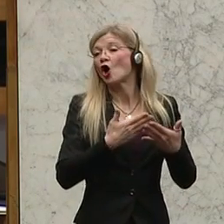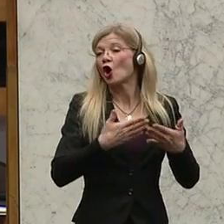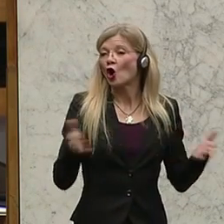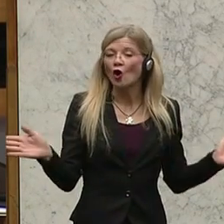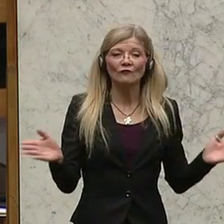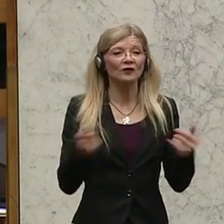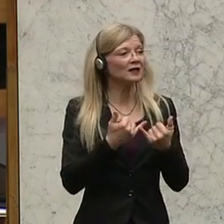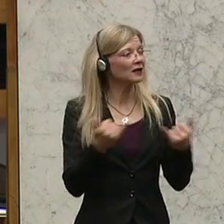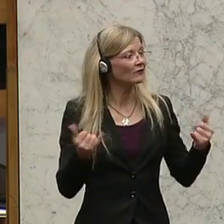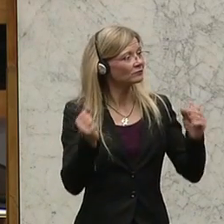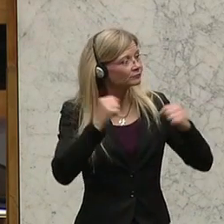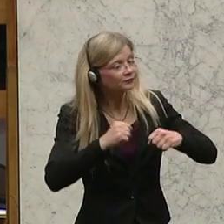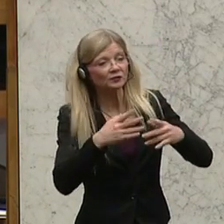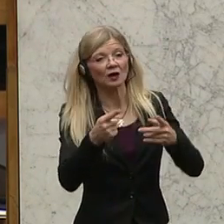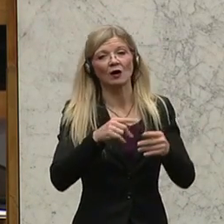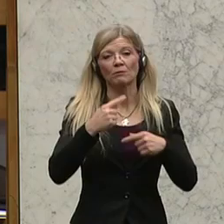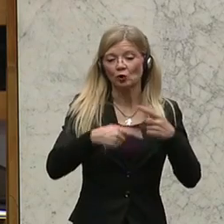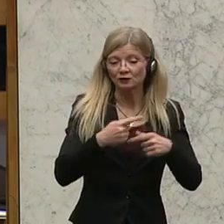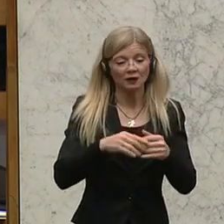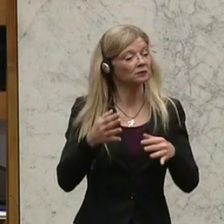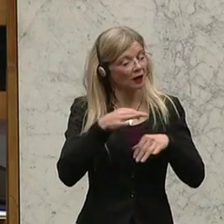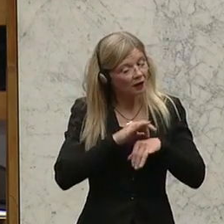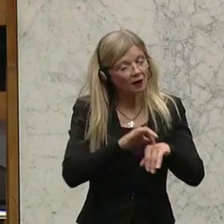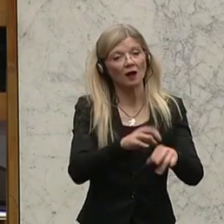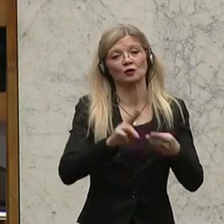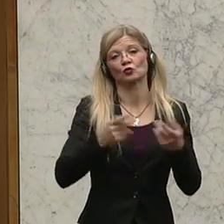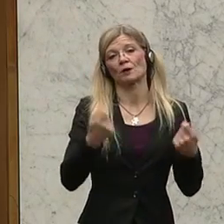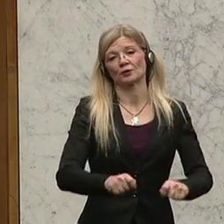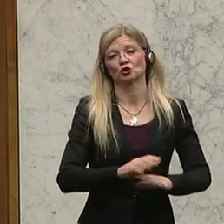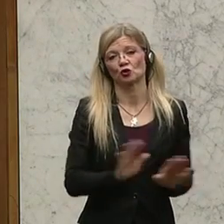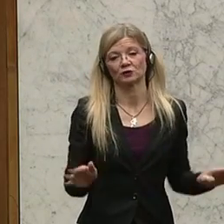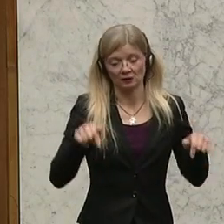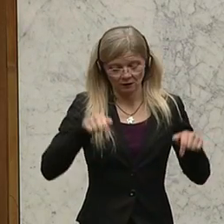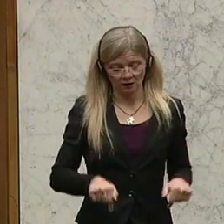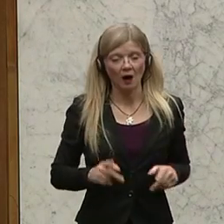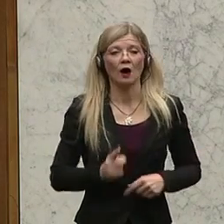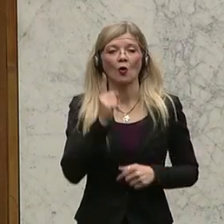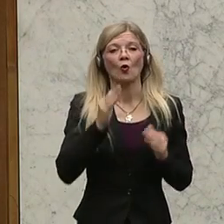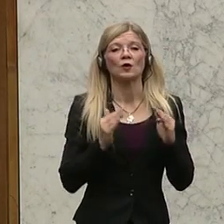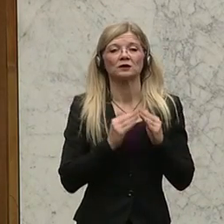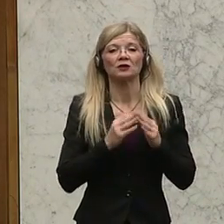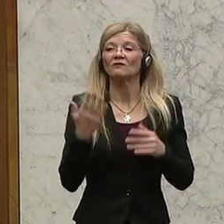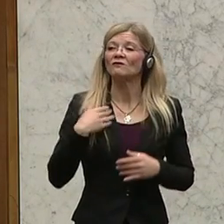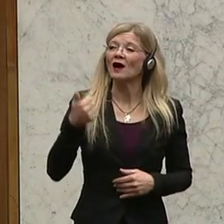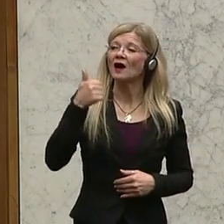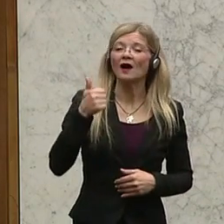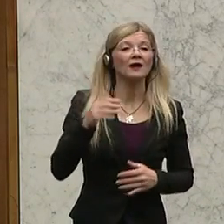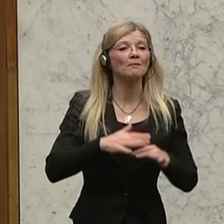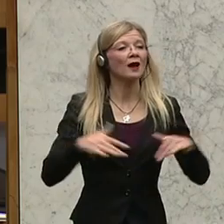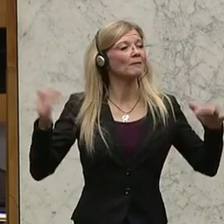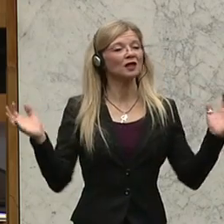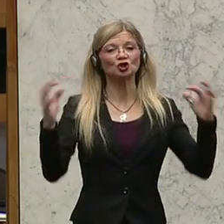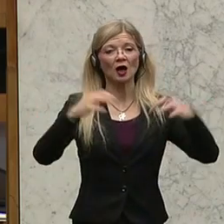Konsultationsprozess eingeleitet, abgeschlossen. Wir hatten hier im Hohen Haus eine parlamentarische Enquete